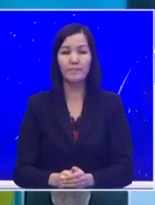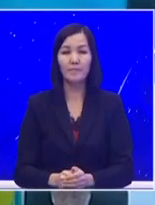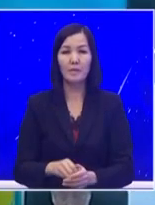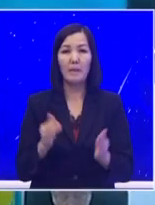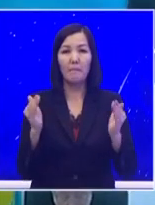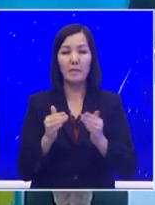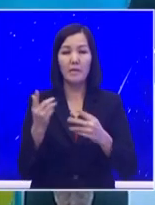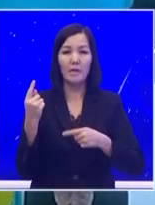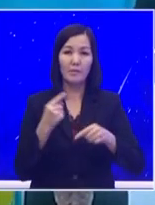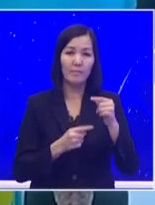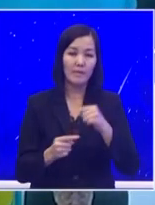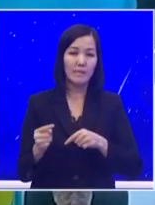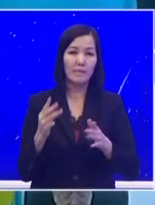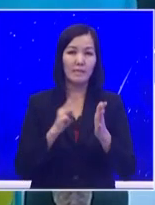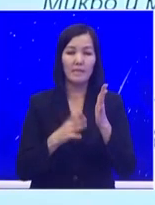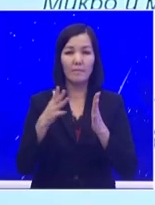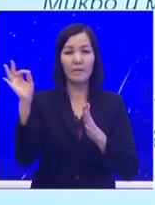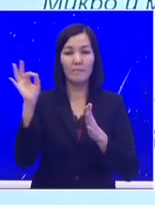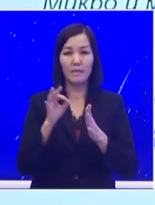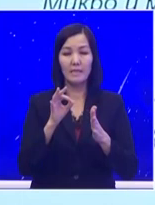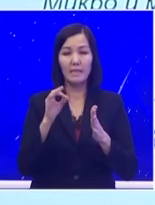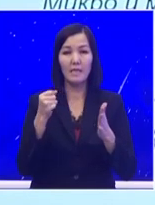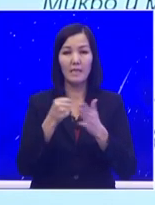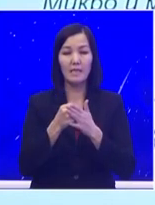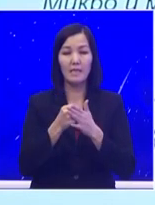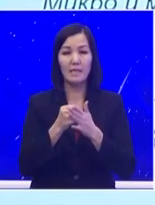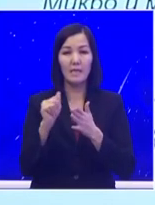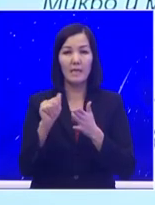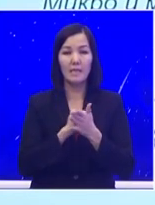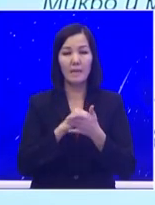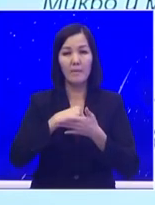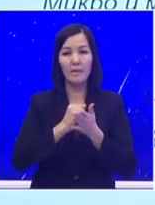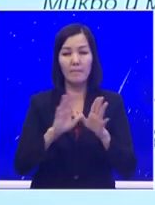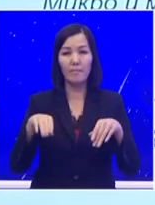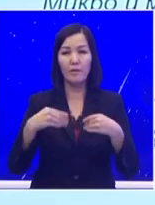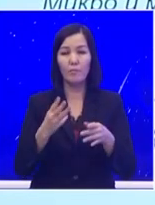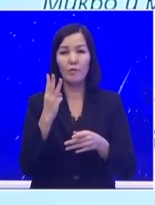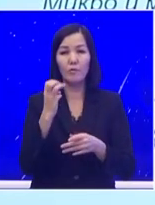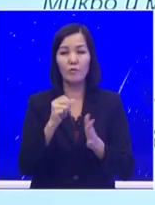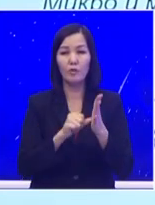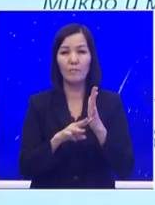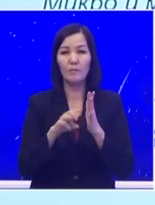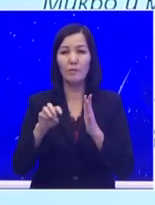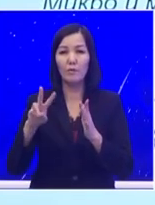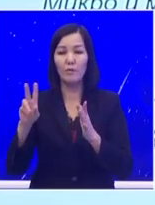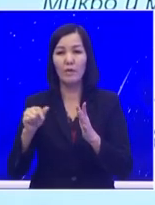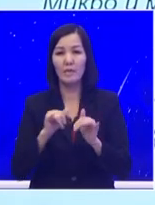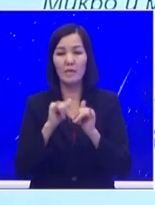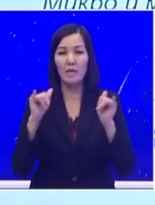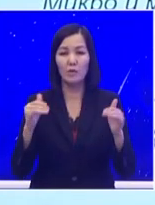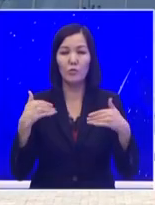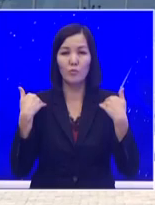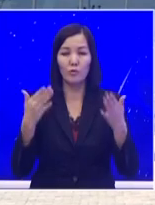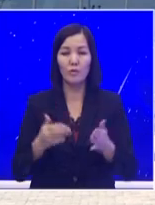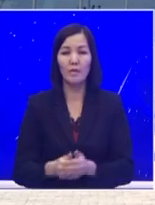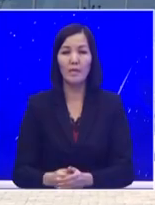және шағын бизнес үшін 85%-ке дейін кепілдік берумен кредит сомасын 360 миллион теңгеге дейін артыру